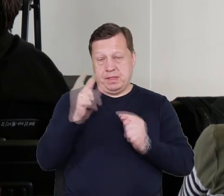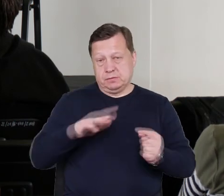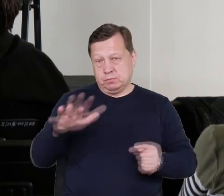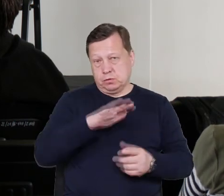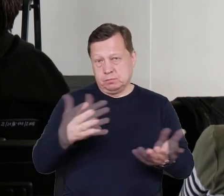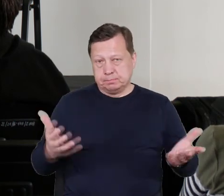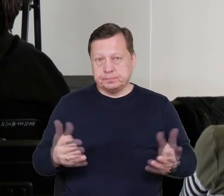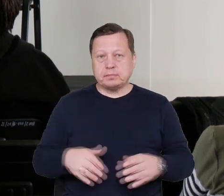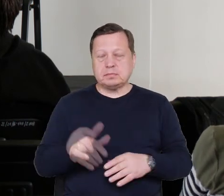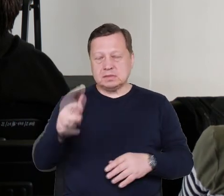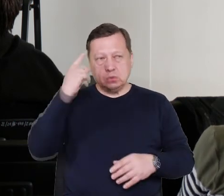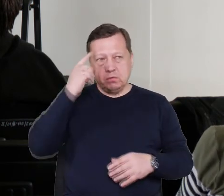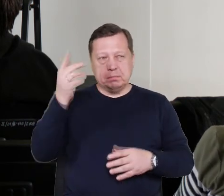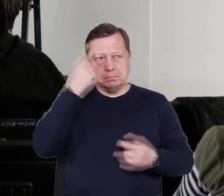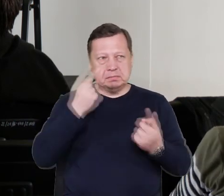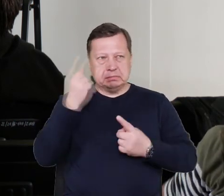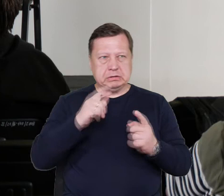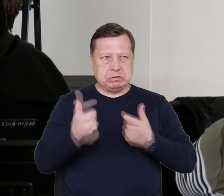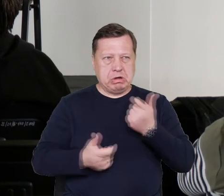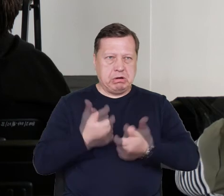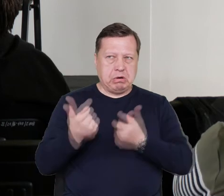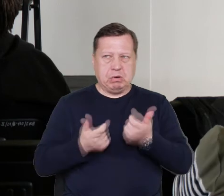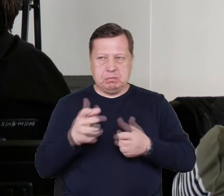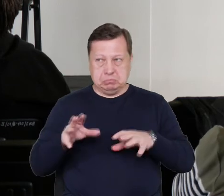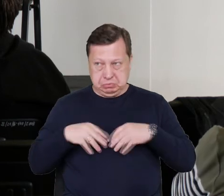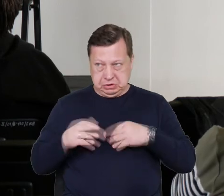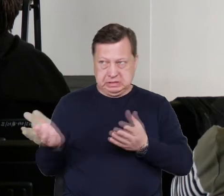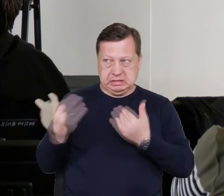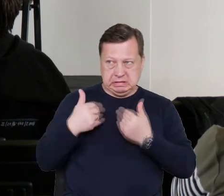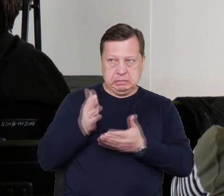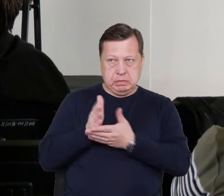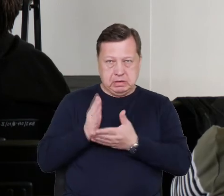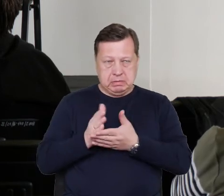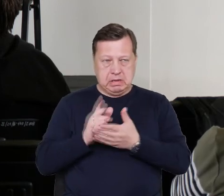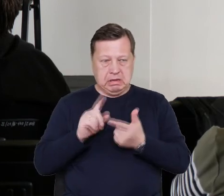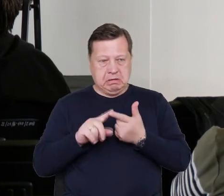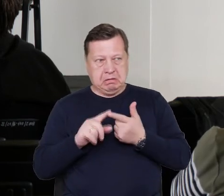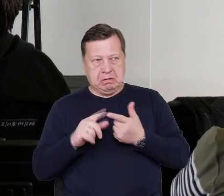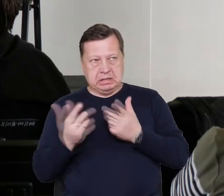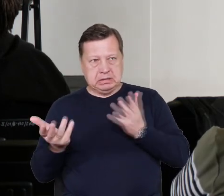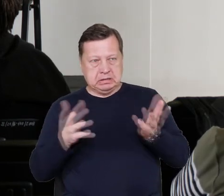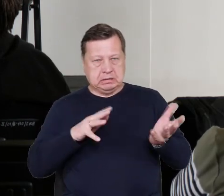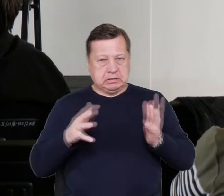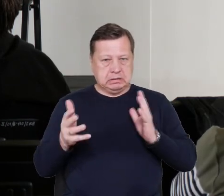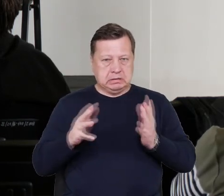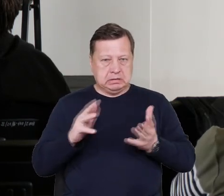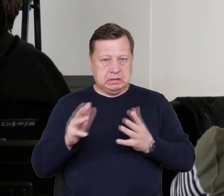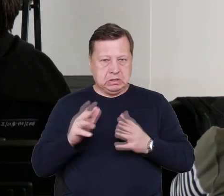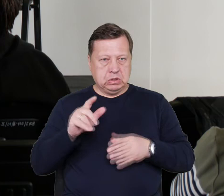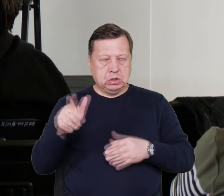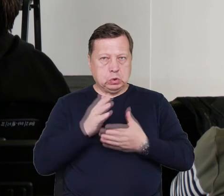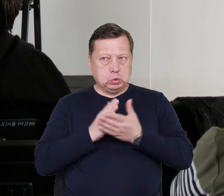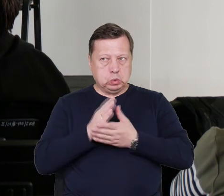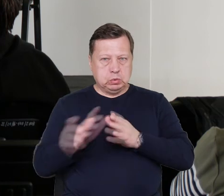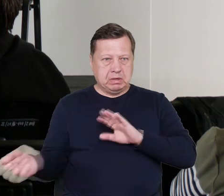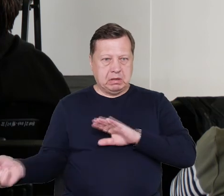głowach to widzicie że co robić No bo z jednej strony przyjąć Chcemy pomóc drugiej strony no to by jakby coraz więcej służby będą